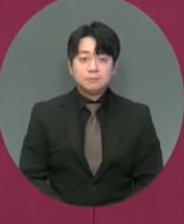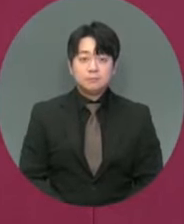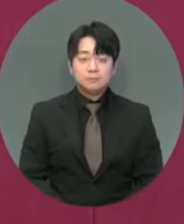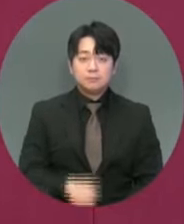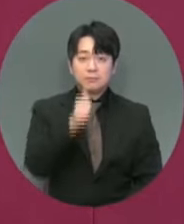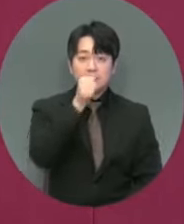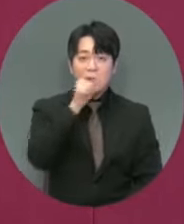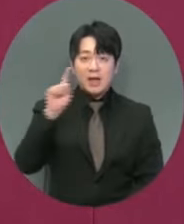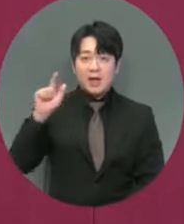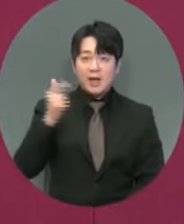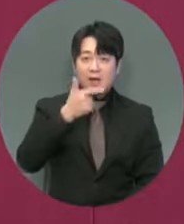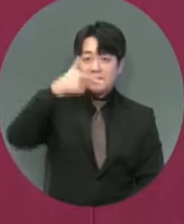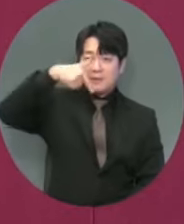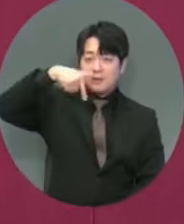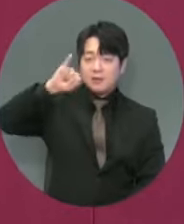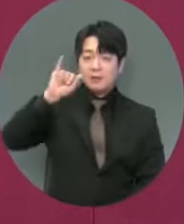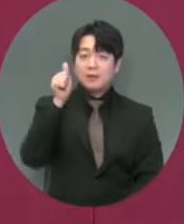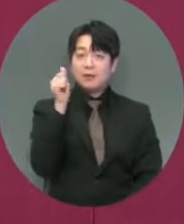한기호 의원,